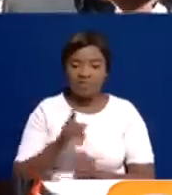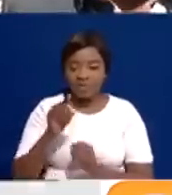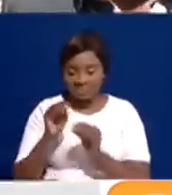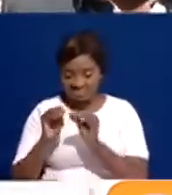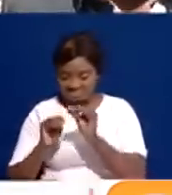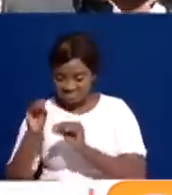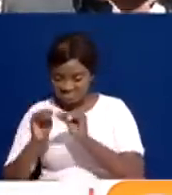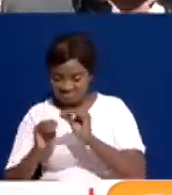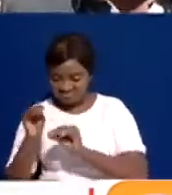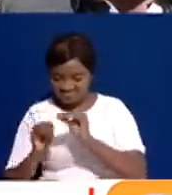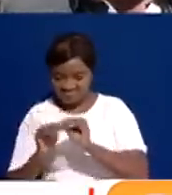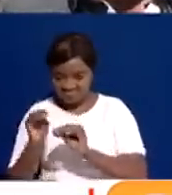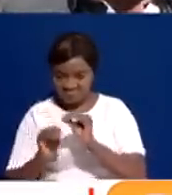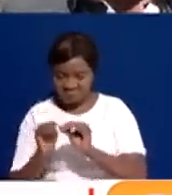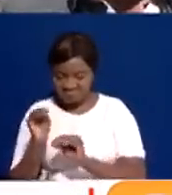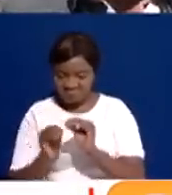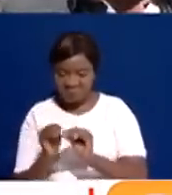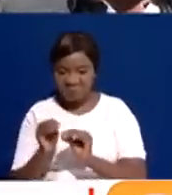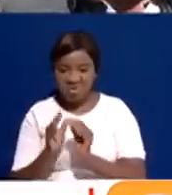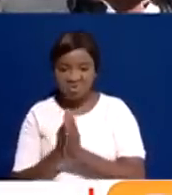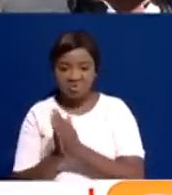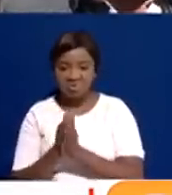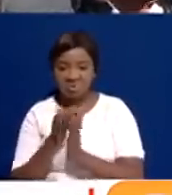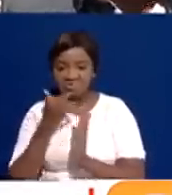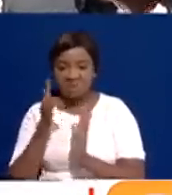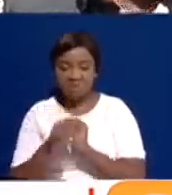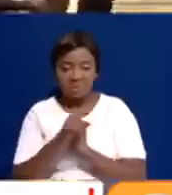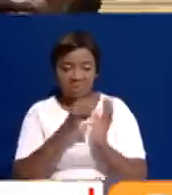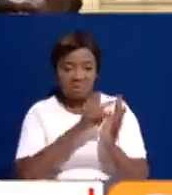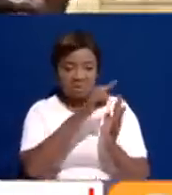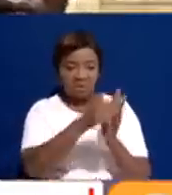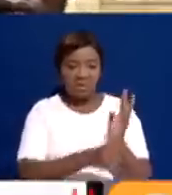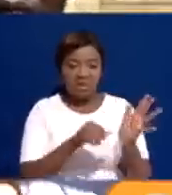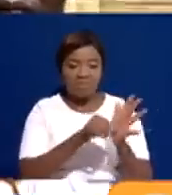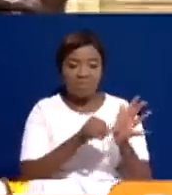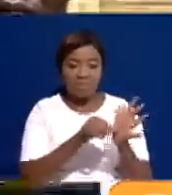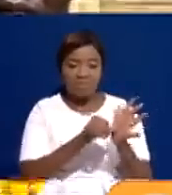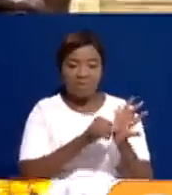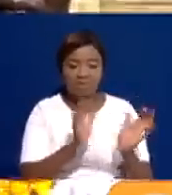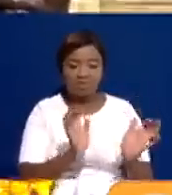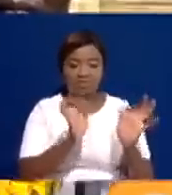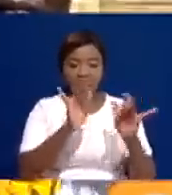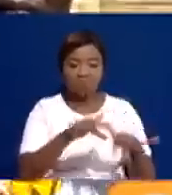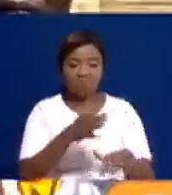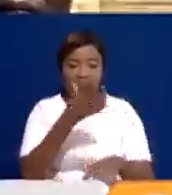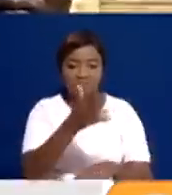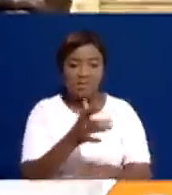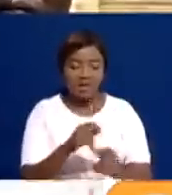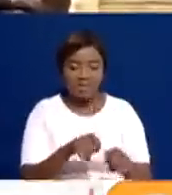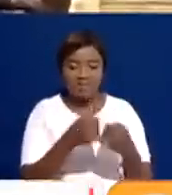they want to investigate them on the issue of an illegal assembly. There was no assembly whatsoever